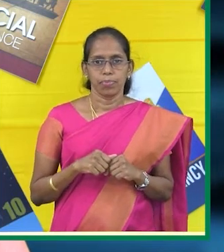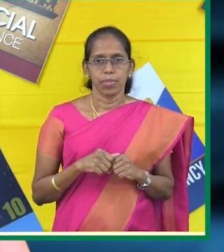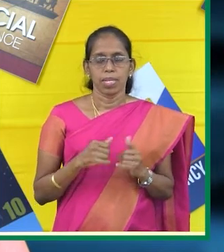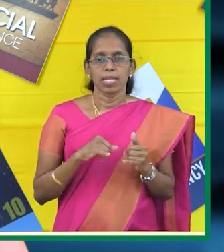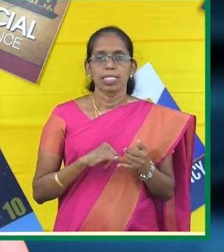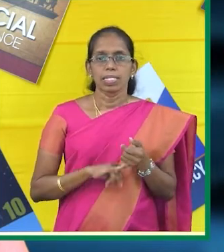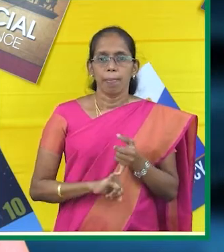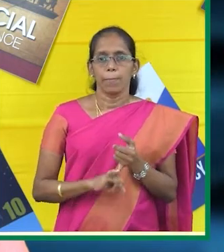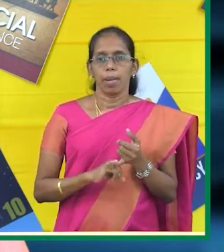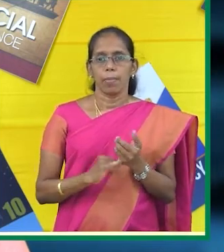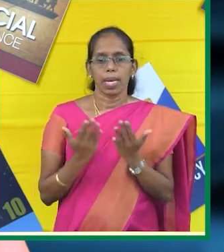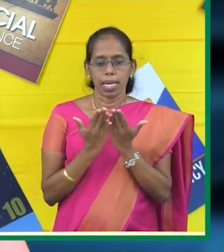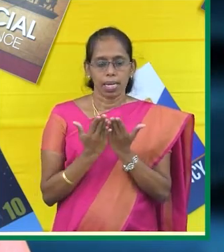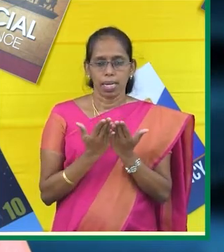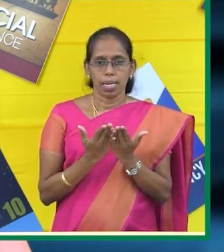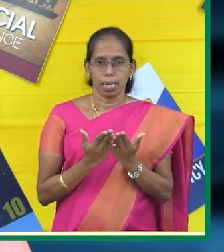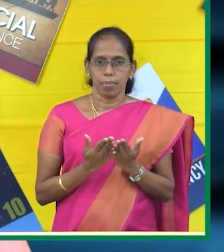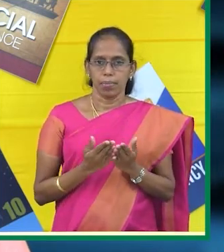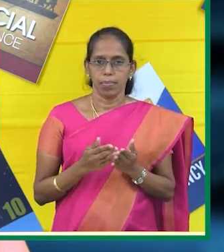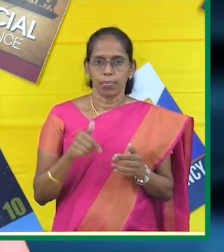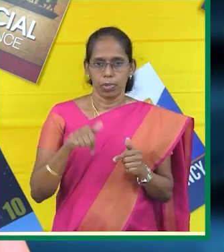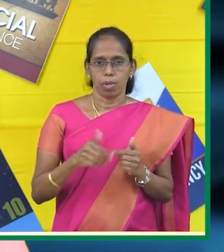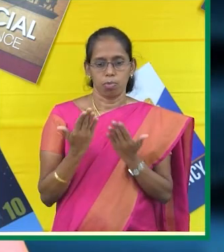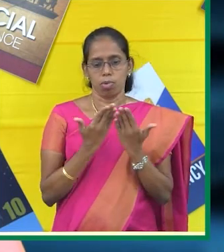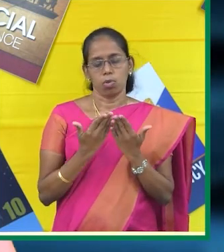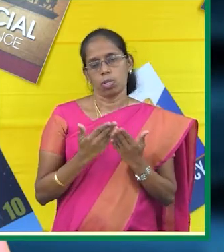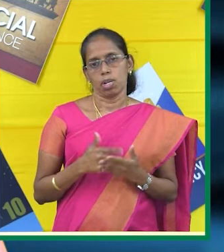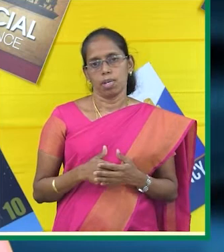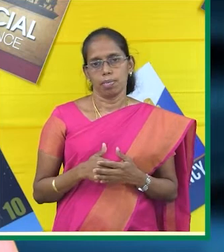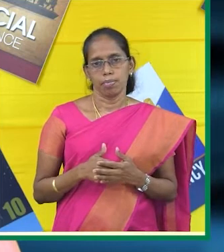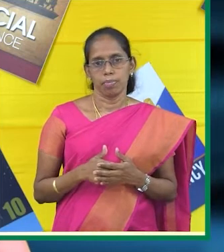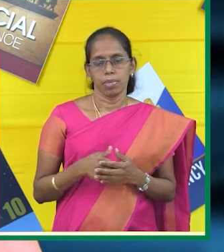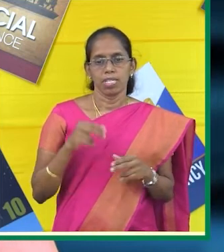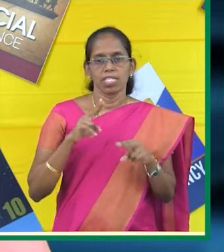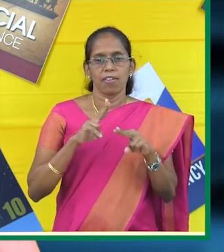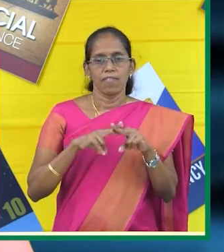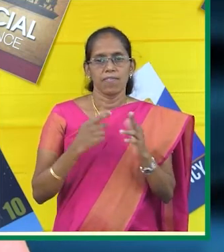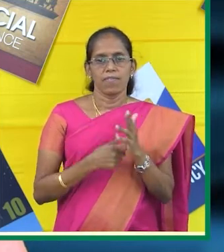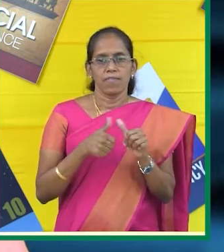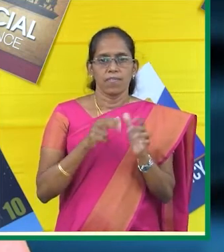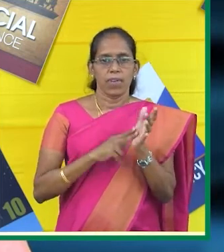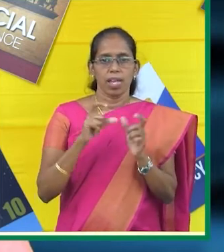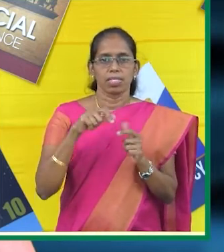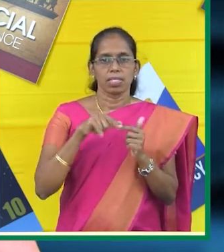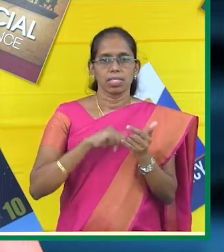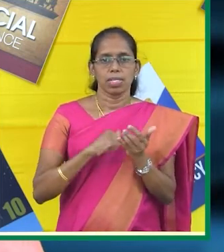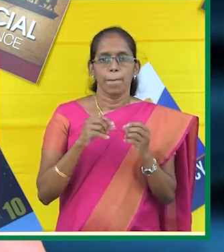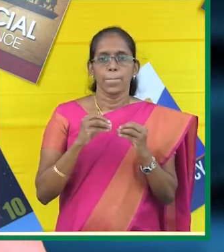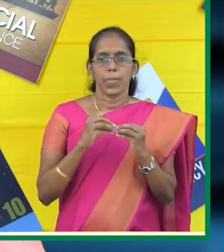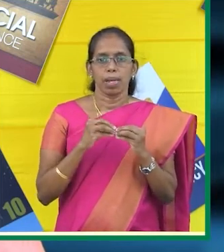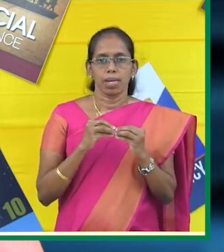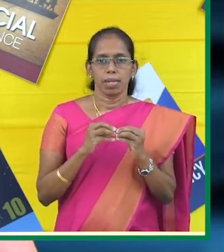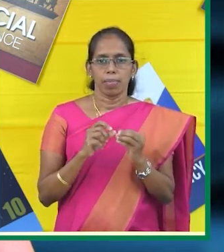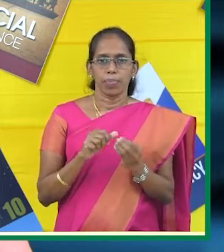சப்ளிமெண்டரி ரீடர் துணைப்பாட பகுதியை நாம் இன்று பார்க்கிருக்கிறோம். இதில் ஃப்ரான்சிஸ் பென்னட் என்ற எடிட்டர்